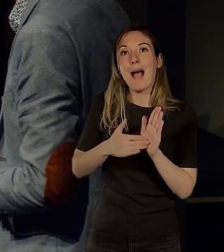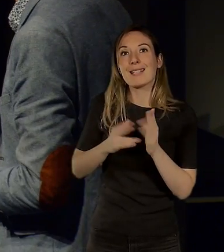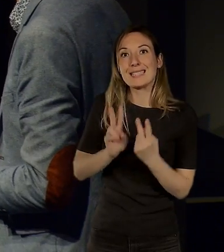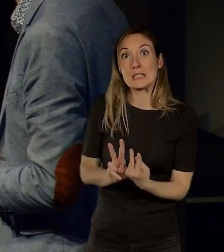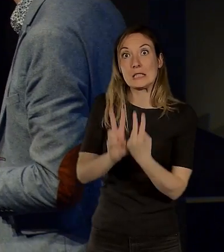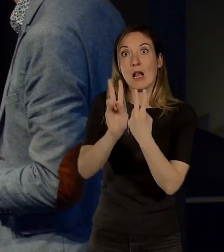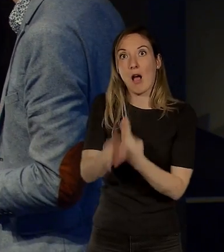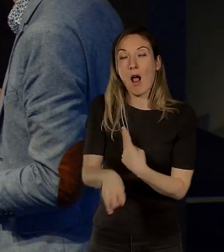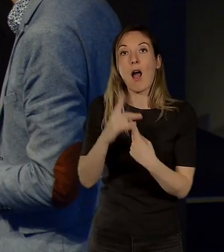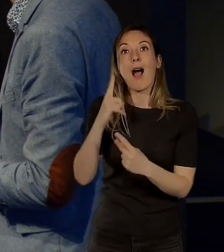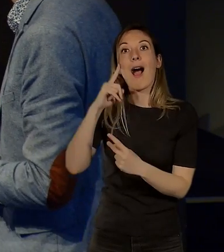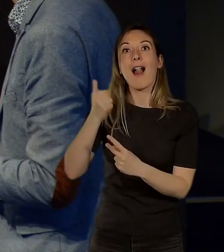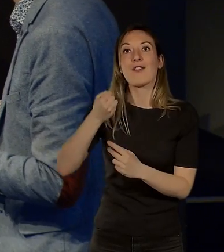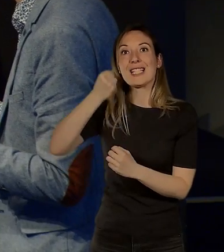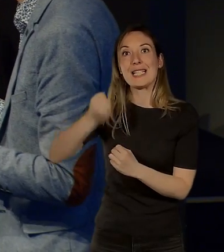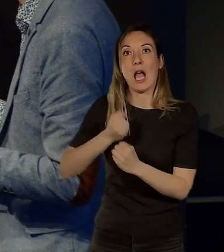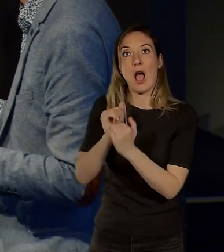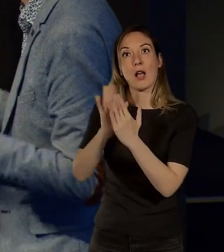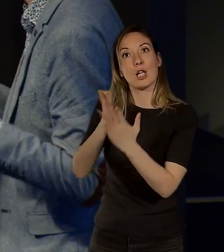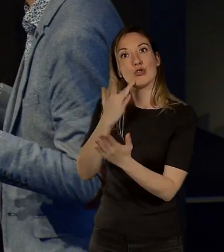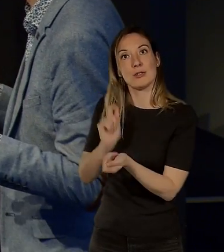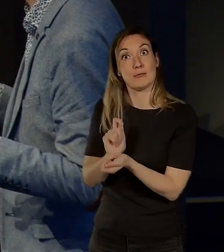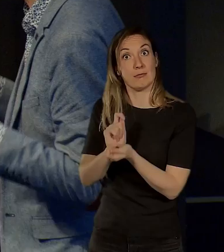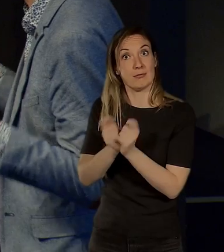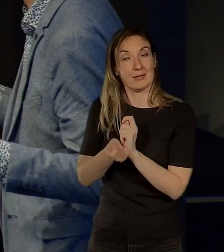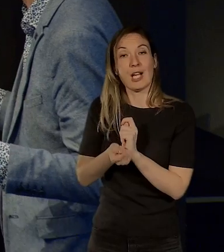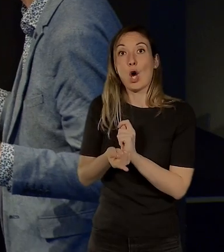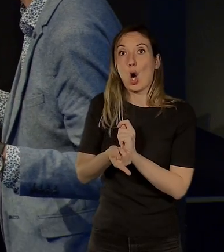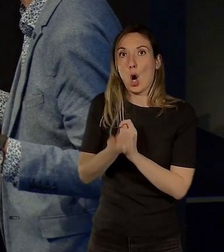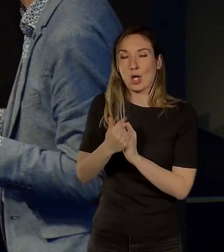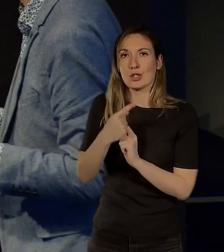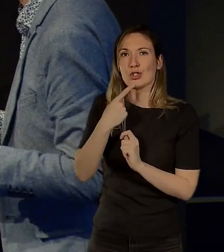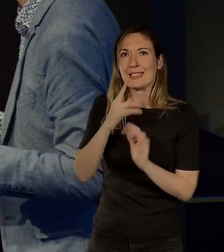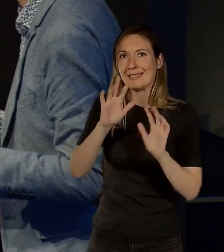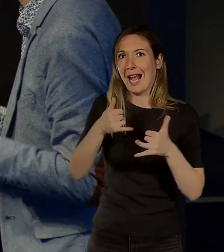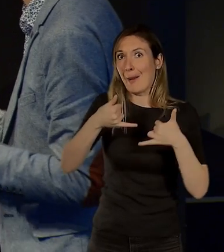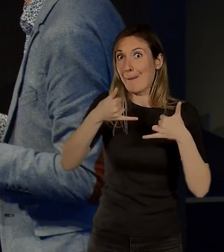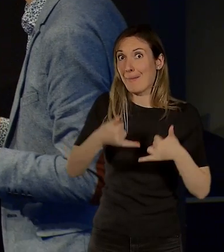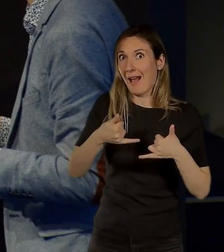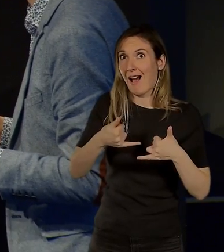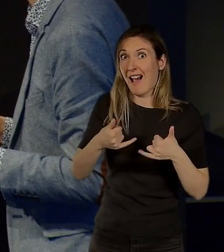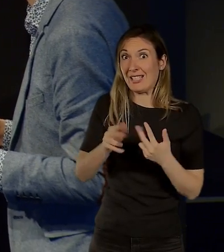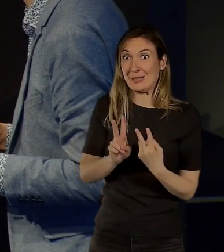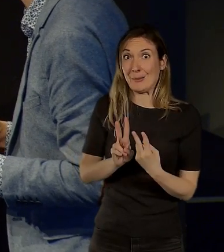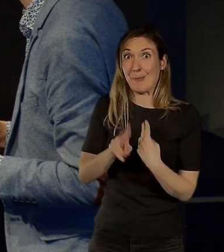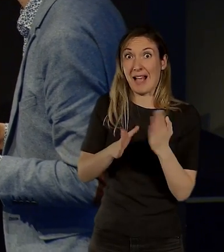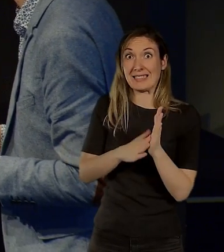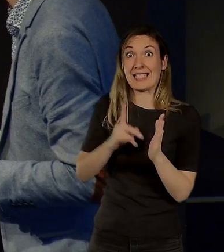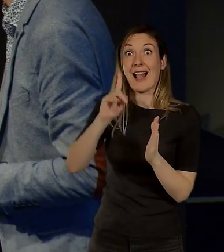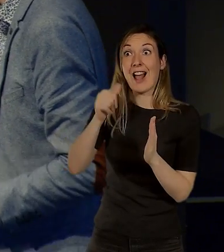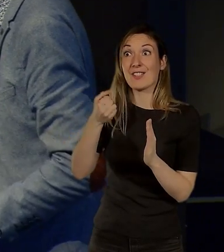u hlavního nádraží. Jakube, z té pražské verliby ubyde nějaký tuk na tom hlavním nádraží?